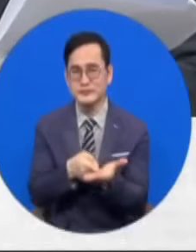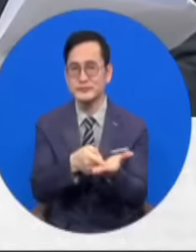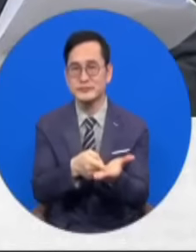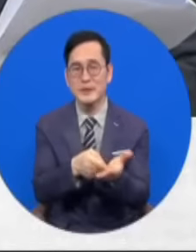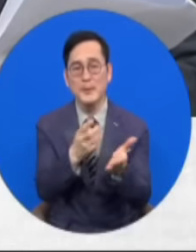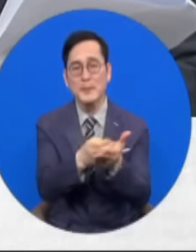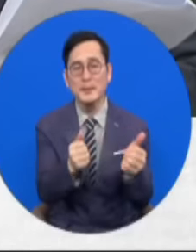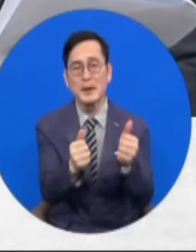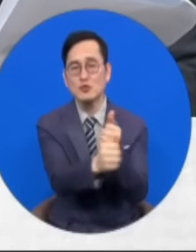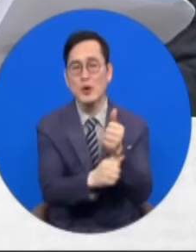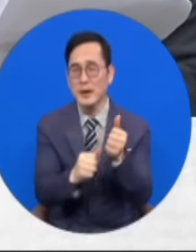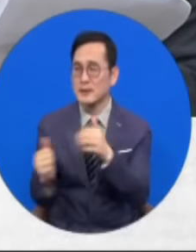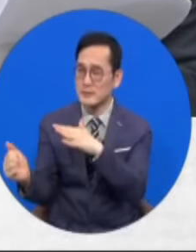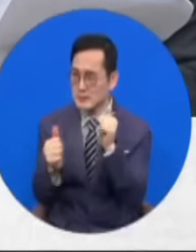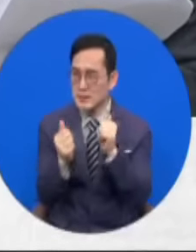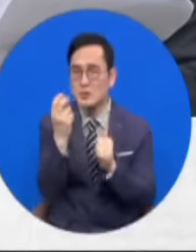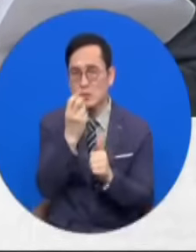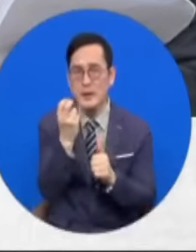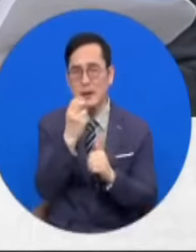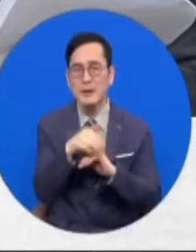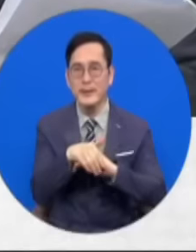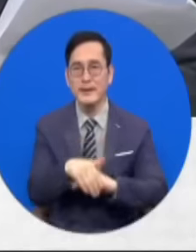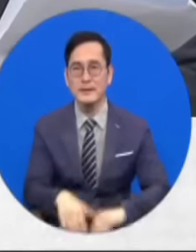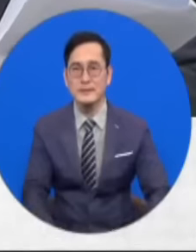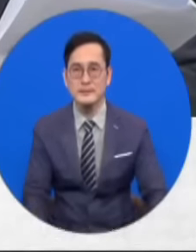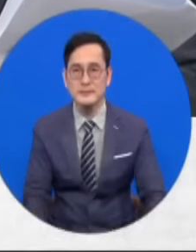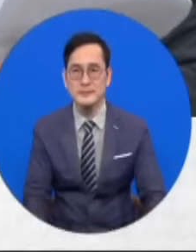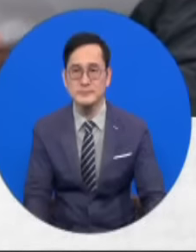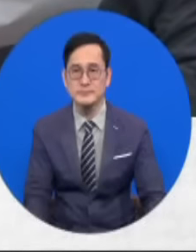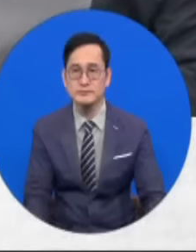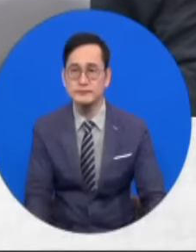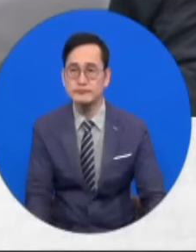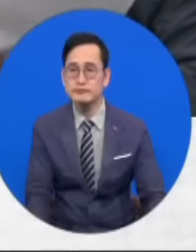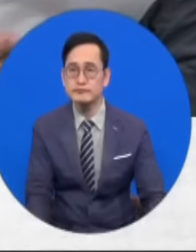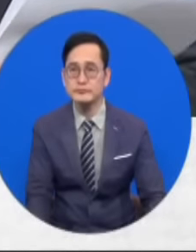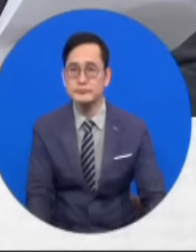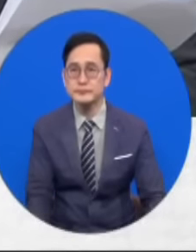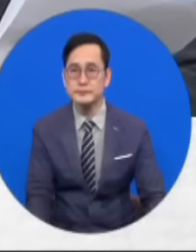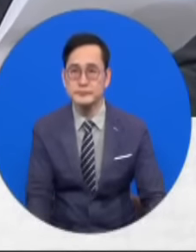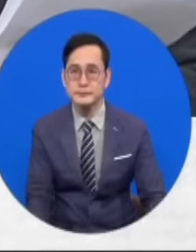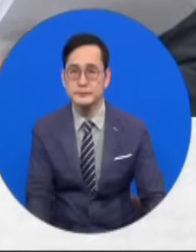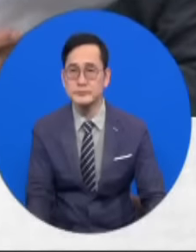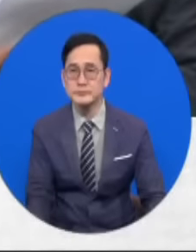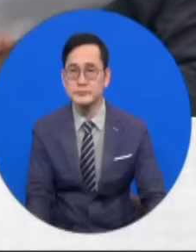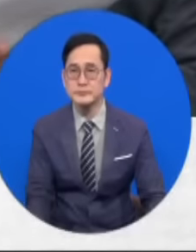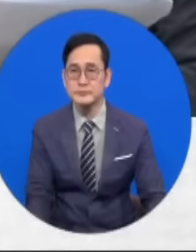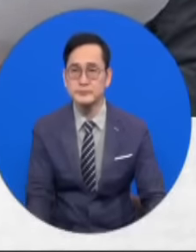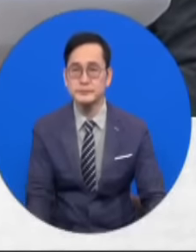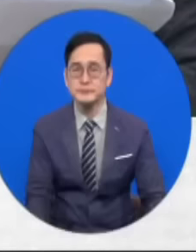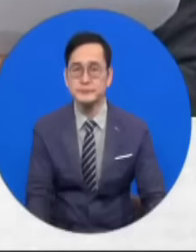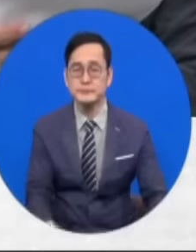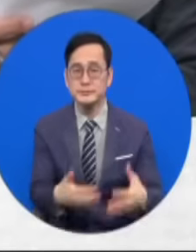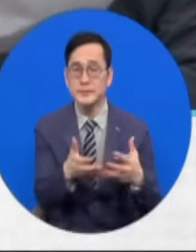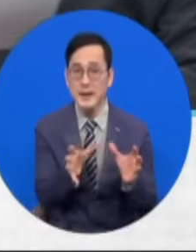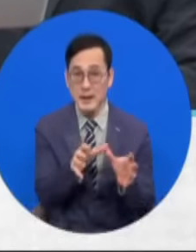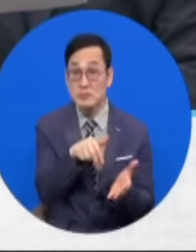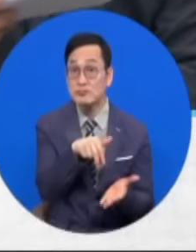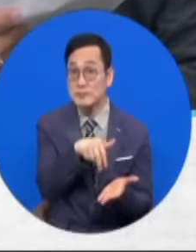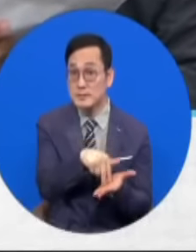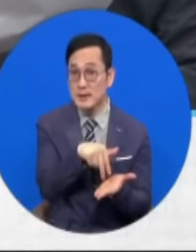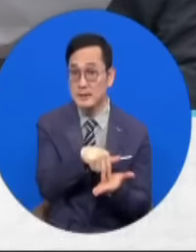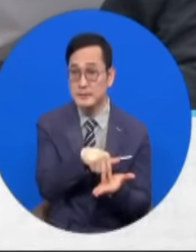법사위에서 이거를 조사를 좀 해 보겠다는 겁니다 청문회 등의 절차를 할지 뭐 어떤 방식을 할지 모르겠으나 지금 당의 입장은 지금